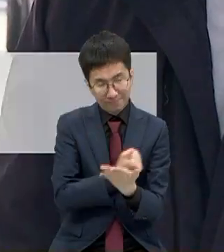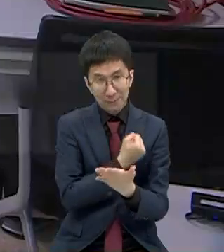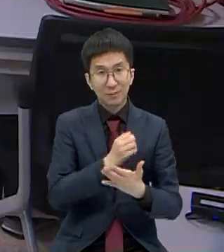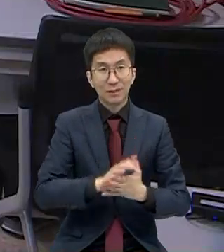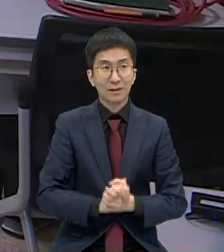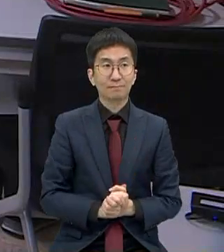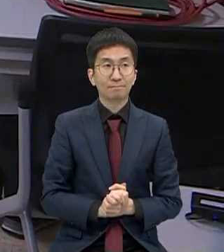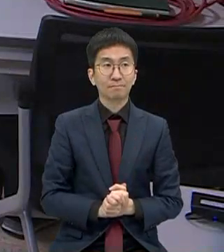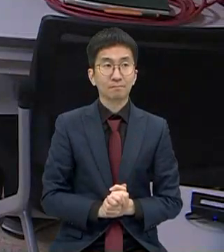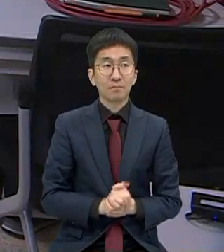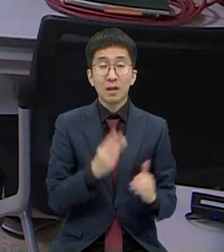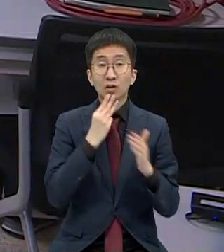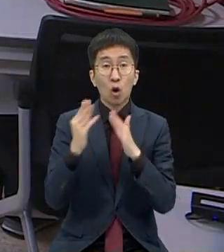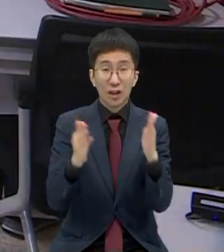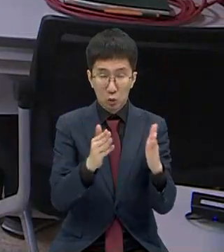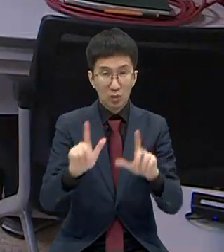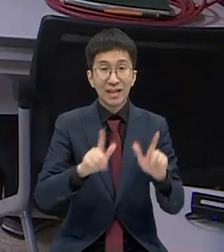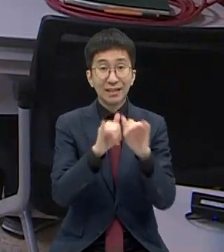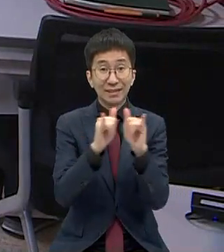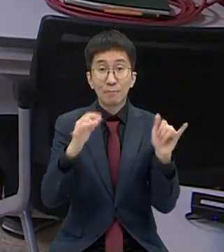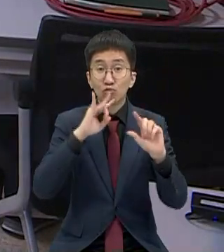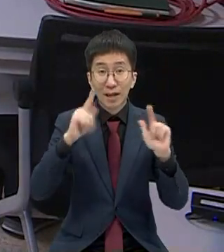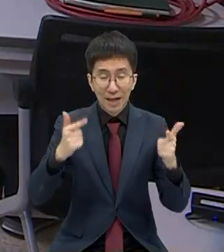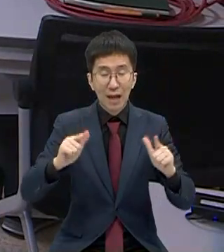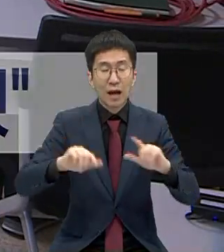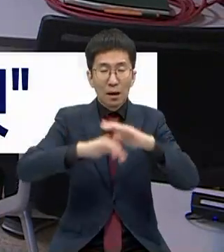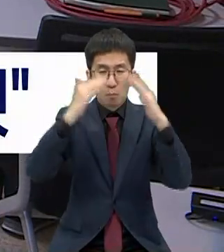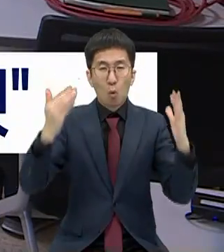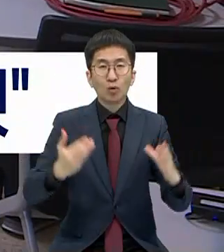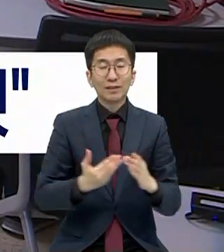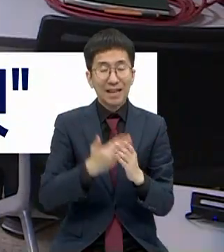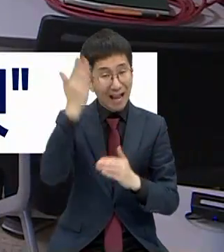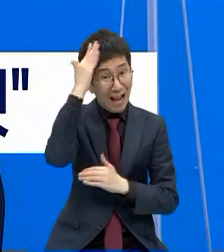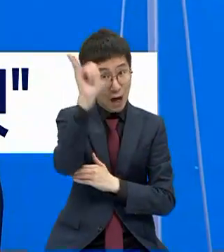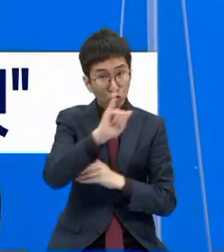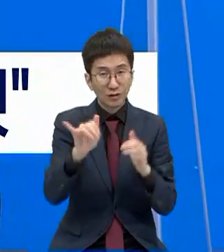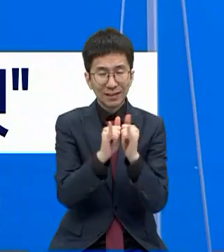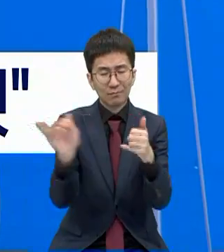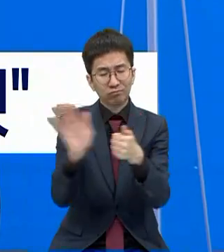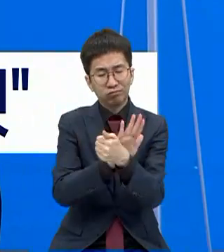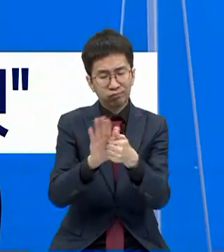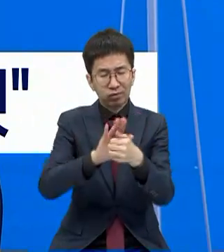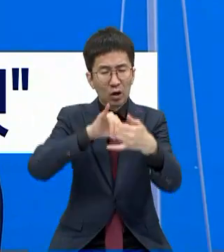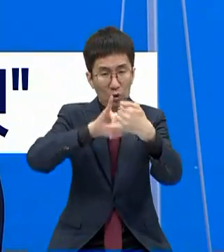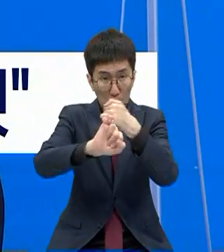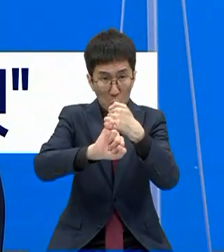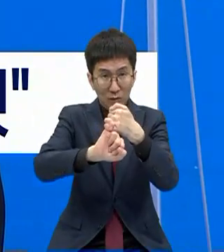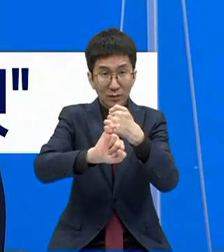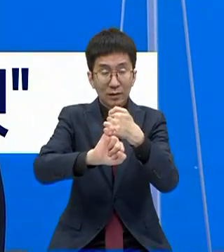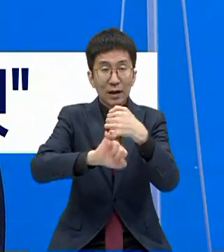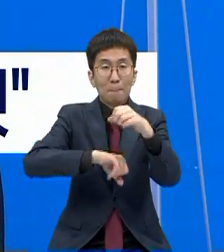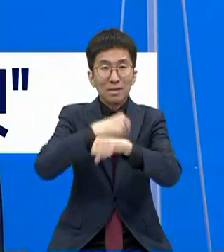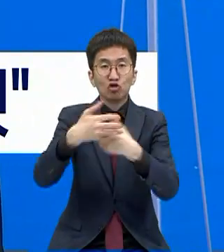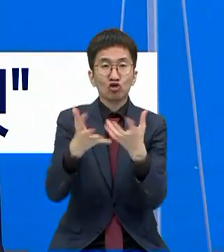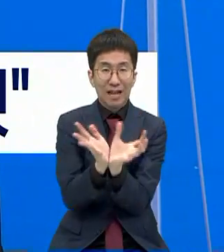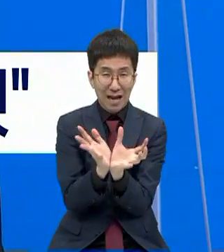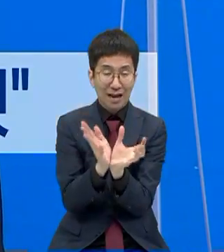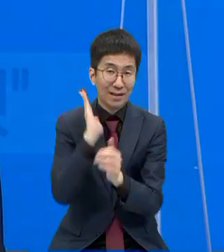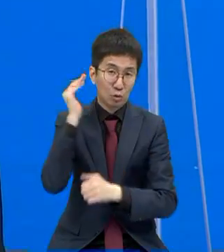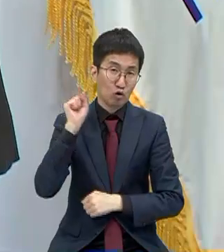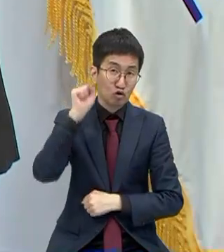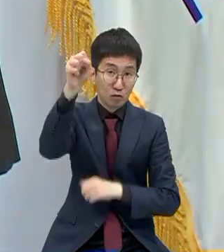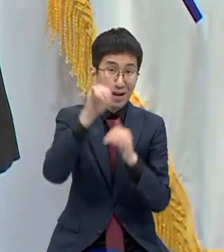듭니다. 경기 도민을 넘어 국민 전체의 삶을 책임지는 일꾼이 되겠다며 민주당 대선 후보로서의 다짐도